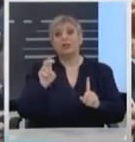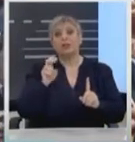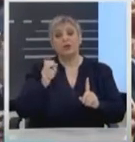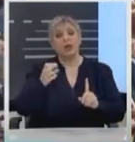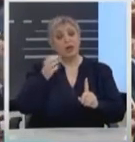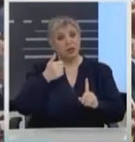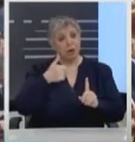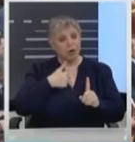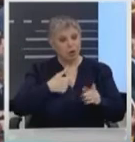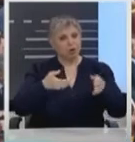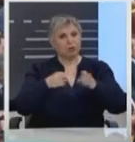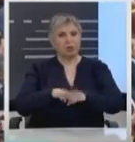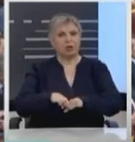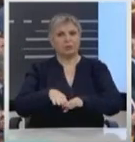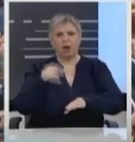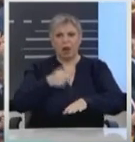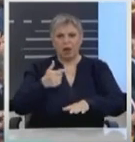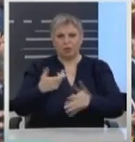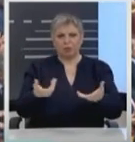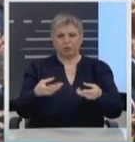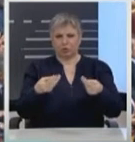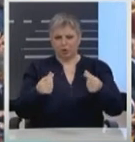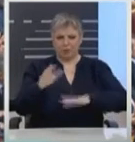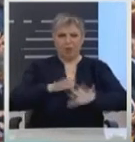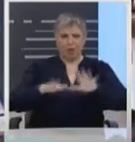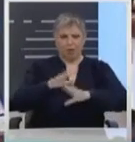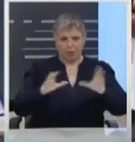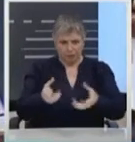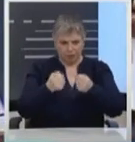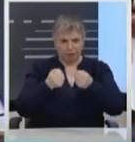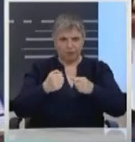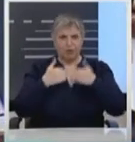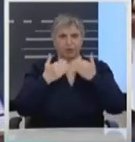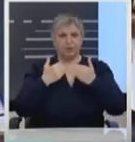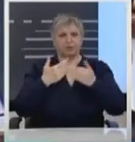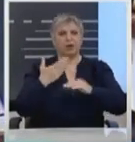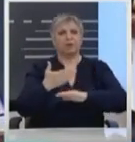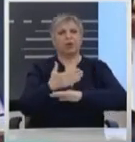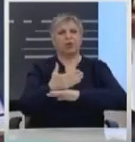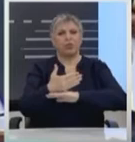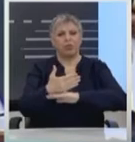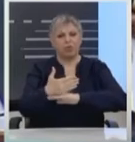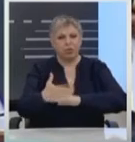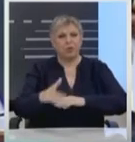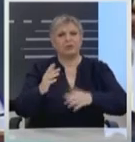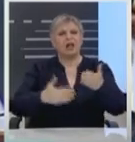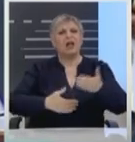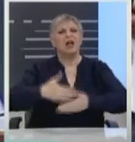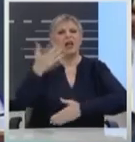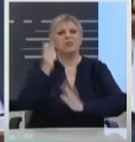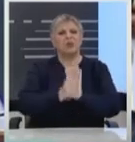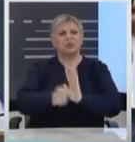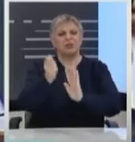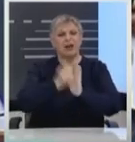εγώ δεν είχα κανένα μαγικό τρόπο. Υπήρξε μεγάλη χρονοτριβή, έγινε φασαρία στον τύπο και αφού έγινε φασαρία στον